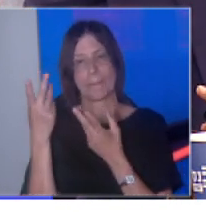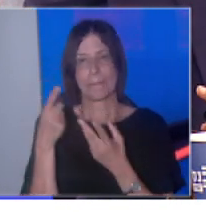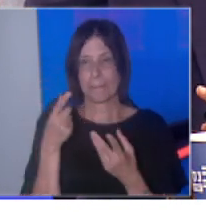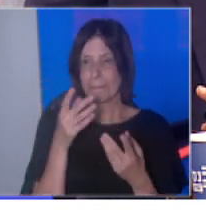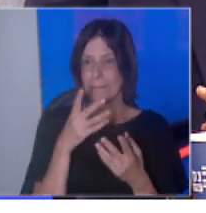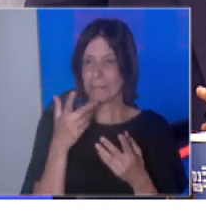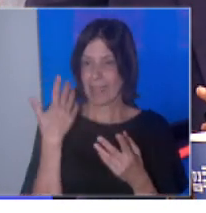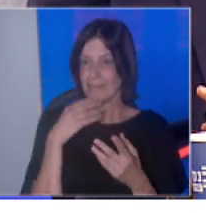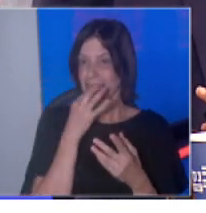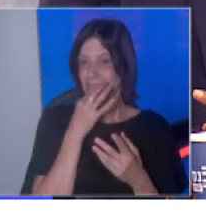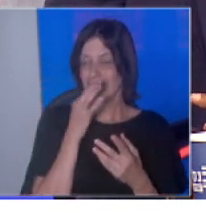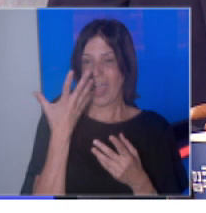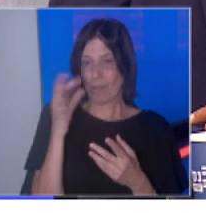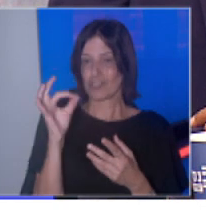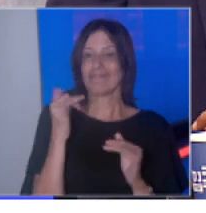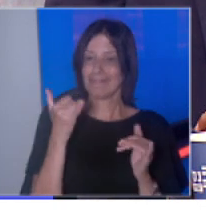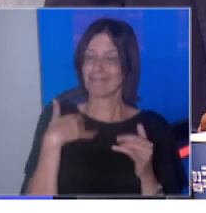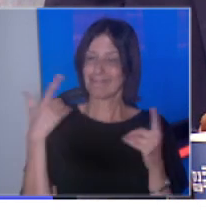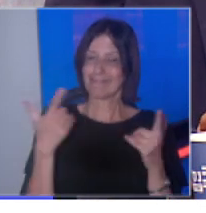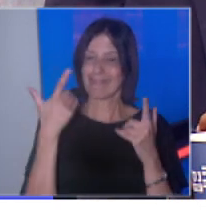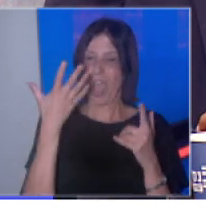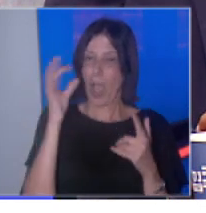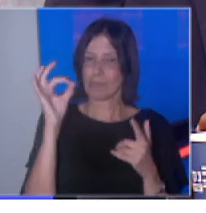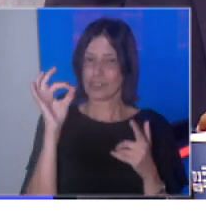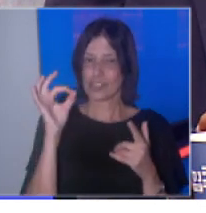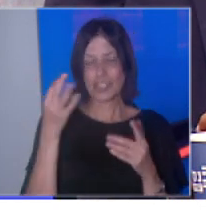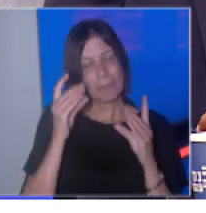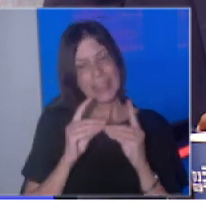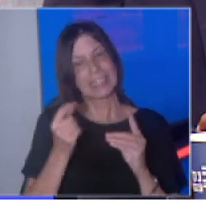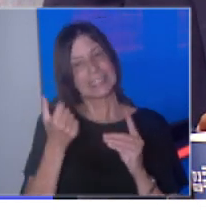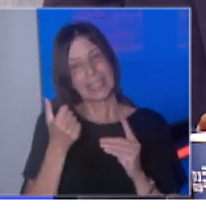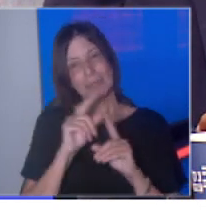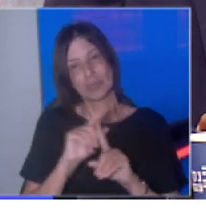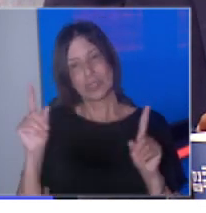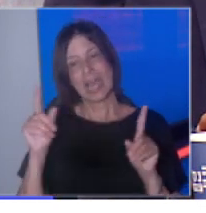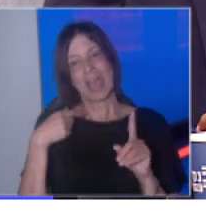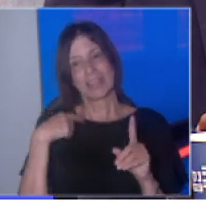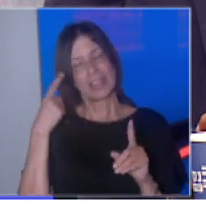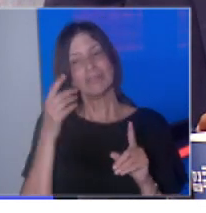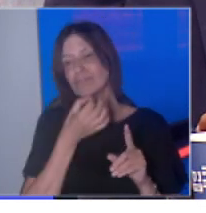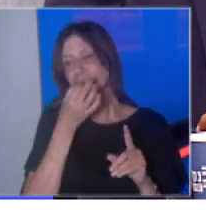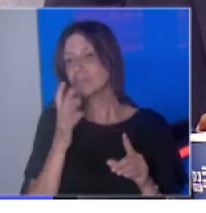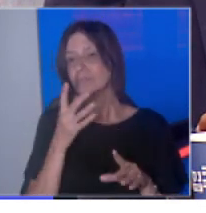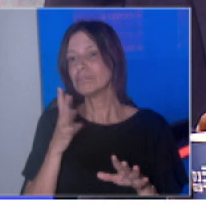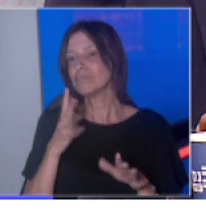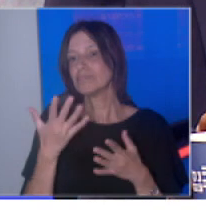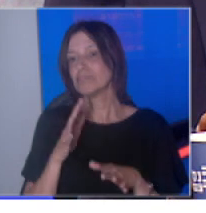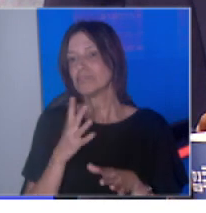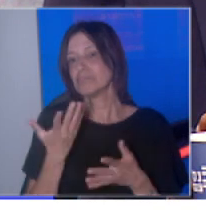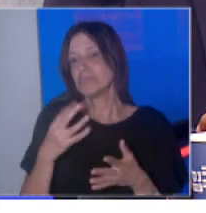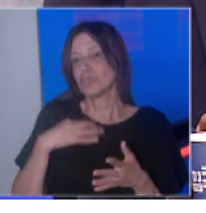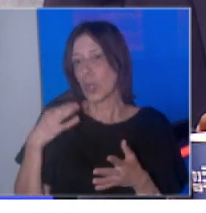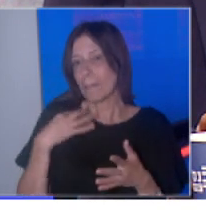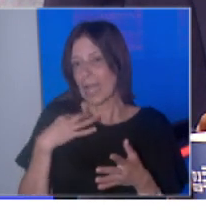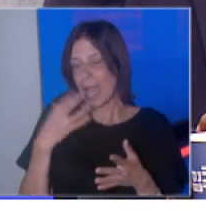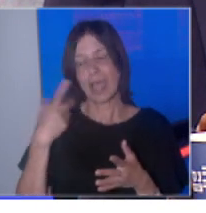50. כן, חגגתי 50, כן, דרך קצת מוזרה. להיכנס לפרטים, אבל רק לשאול לשלומך. היה